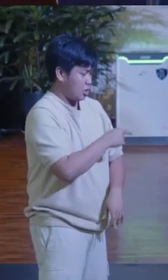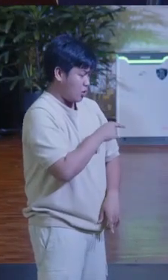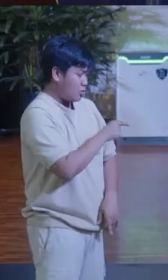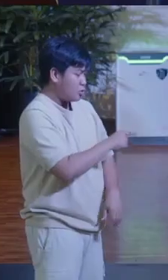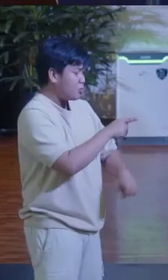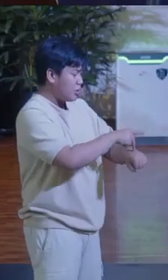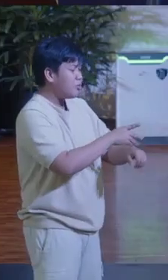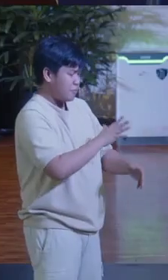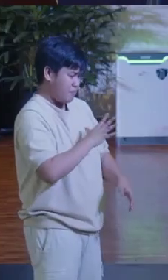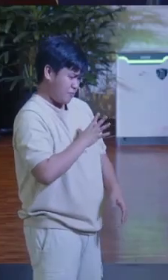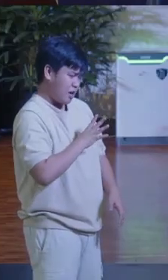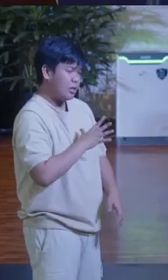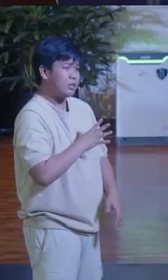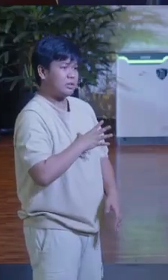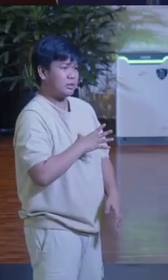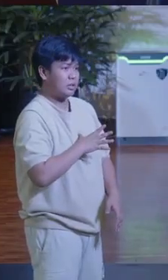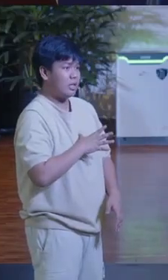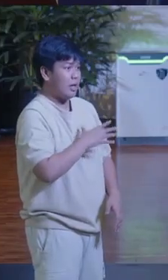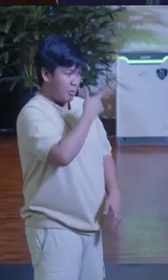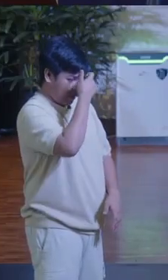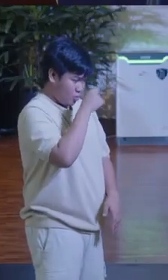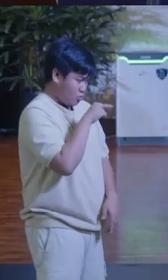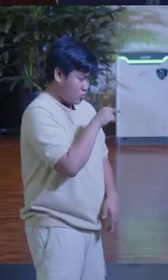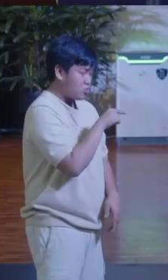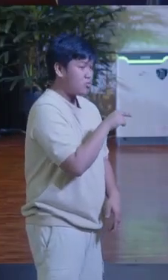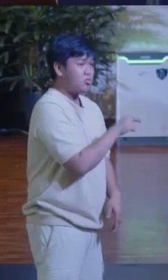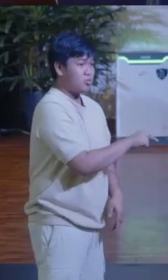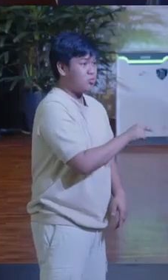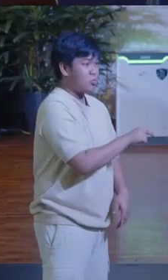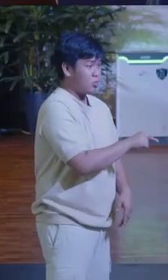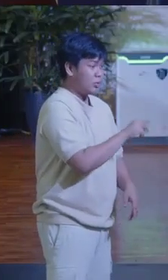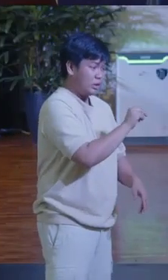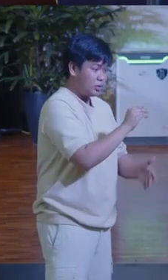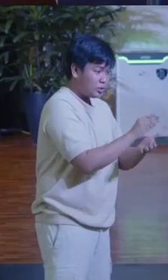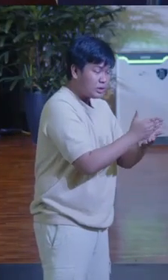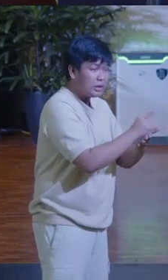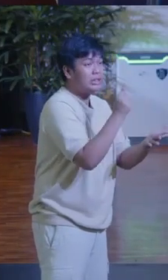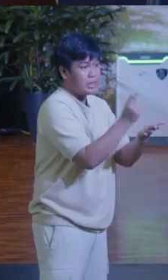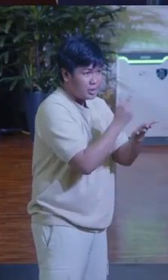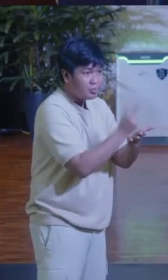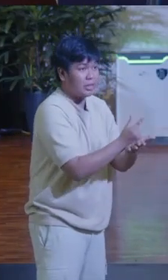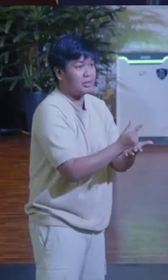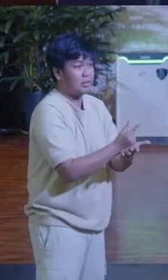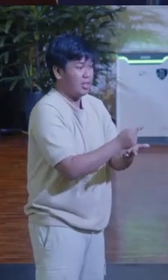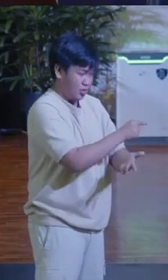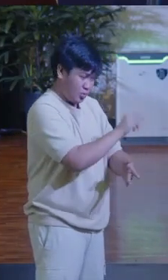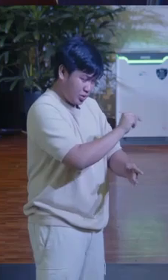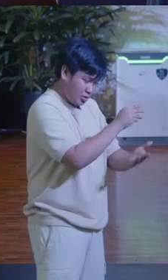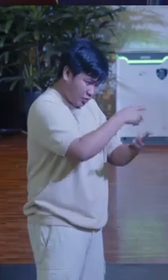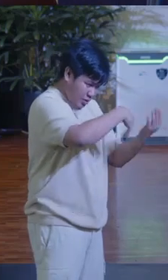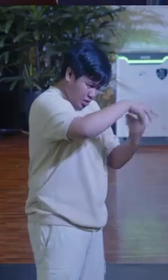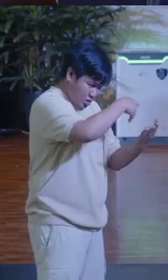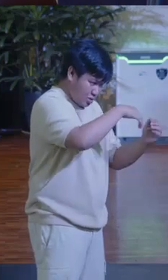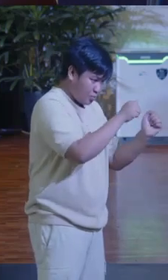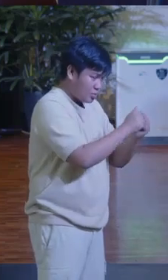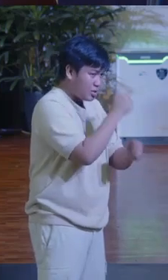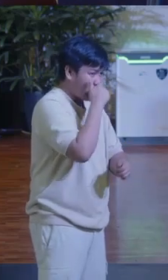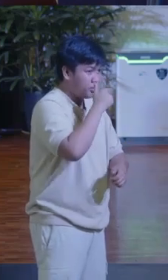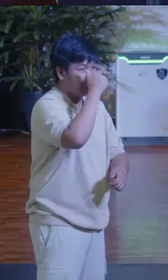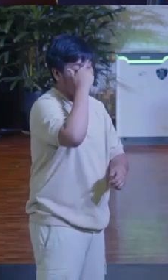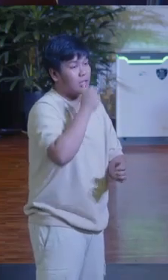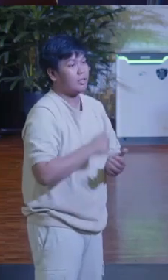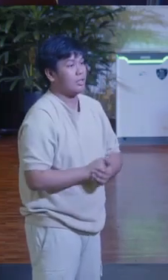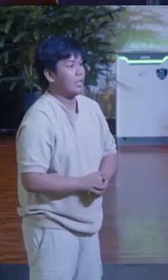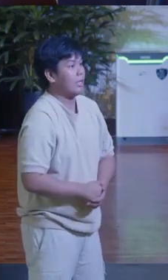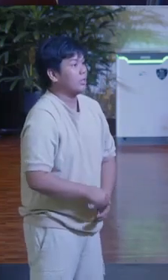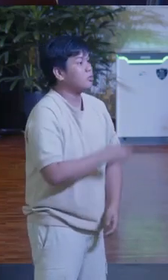Pedro. Nakikikain siya. Pero dumating yung mga Judaizer at tinignan siya ng masama, siguro nagtaas